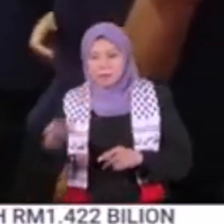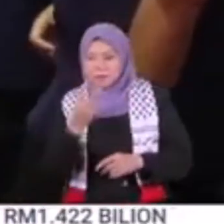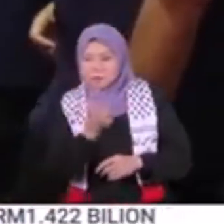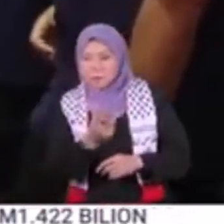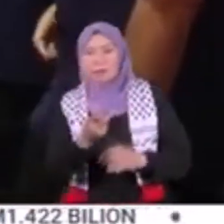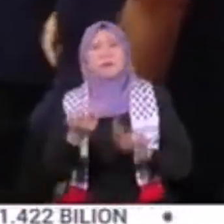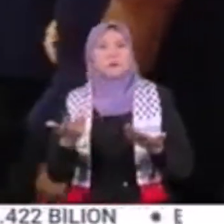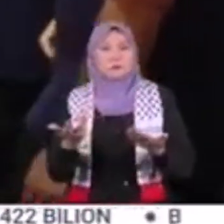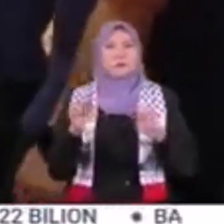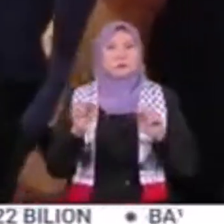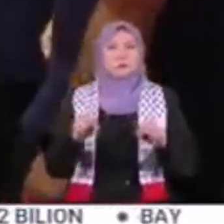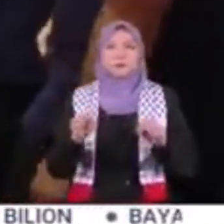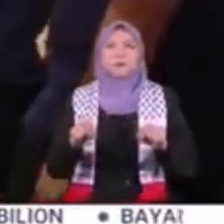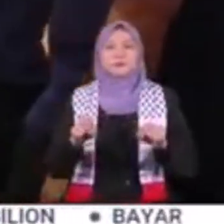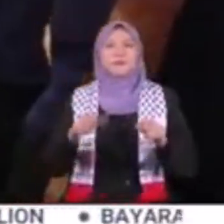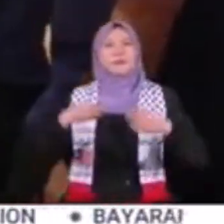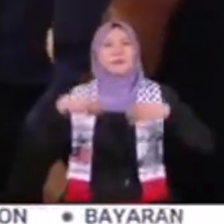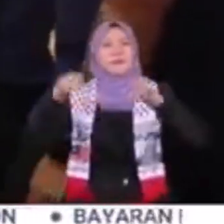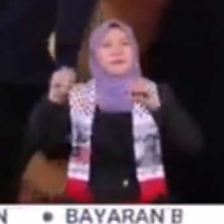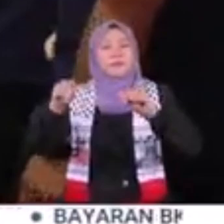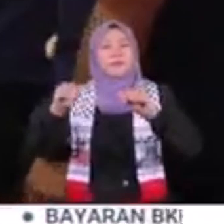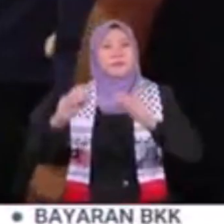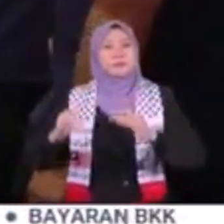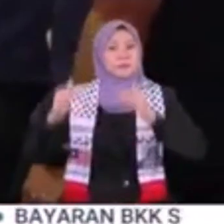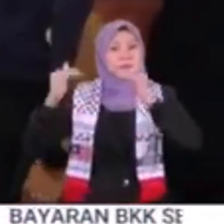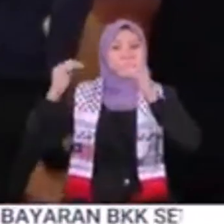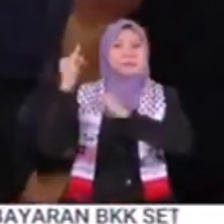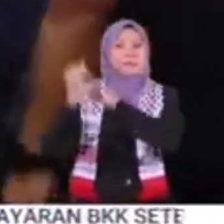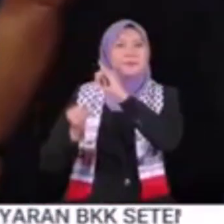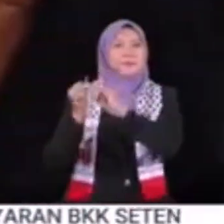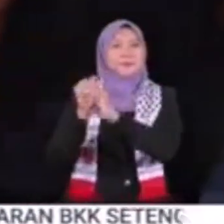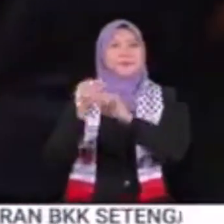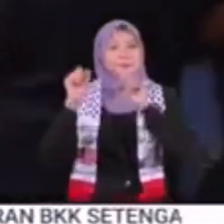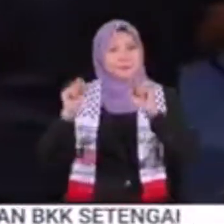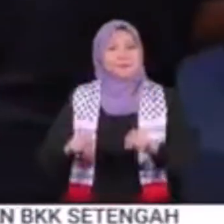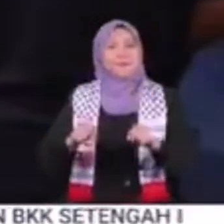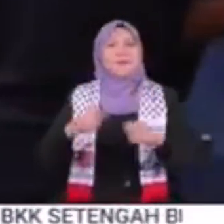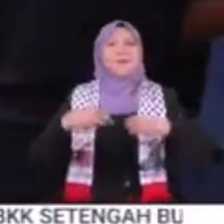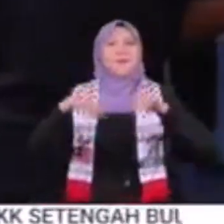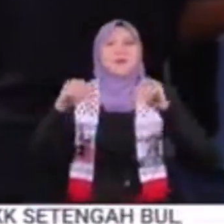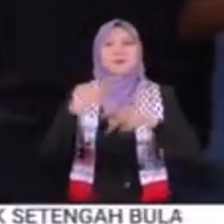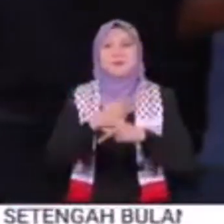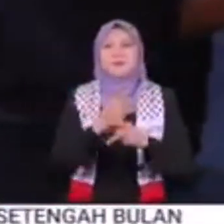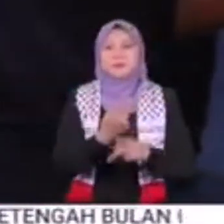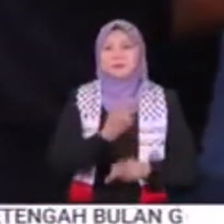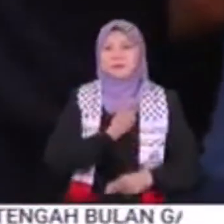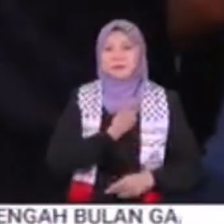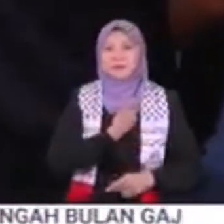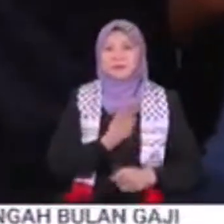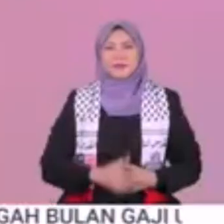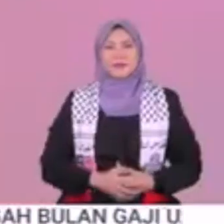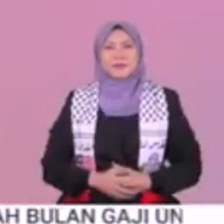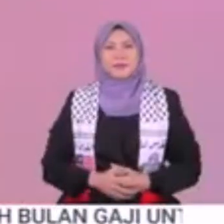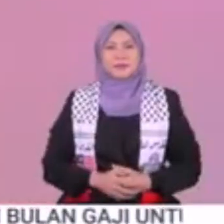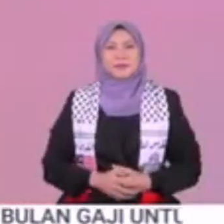kita boleh pasarkan ke luar negara. Mana kita boleh produce kita punya produk sendiri.